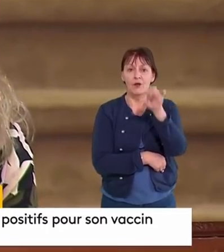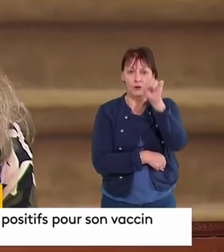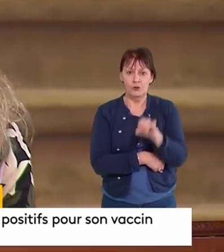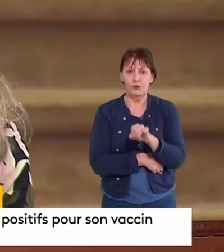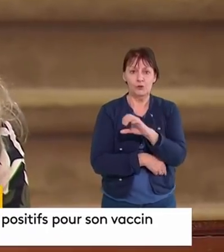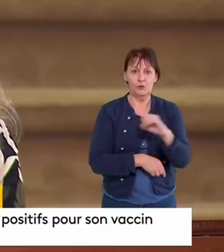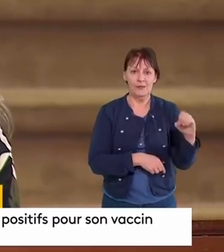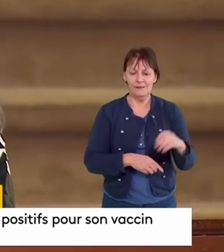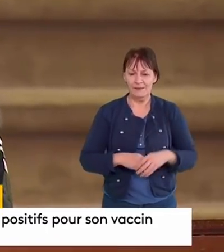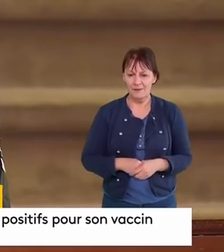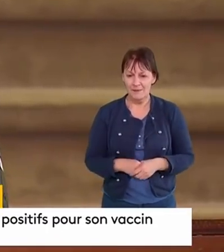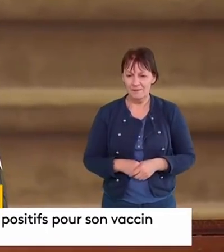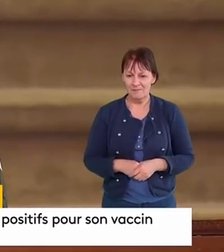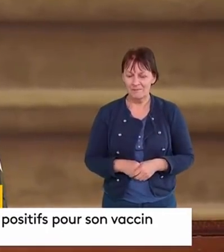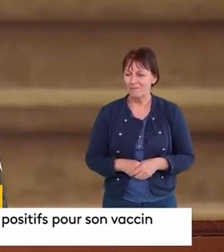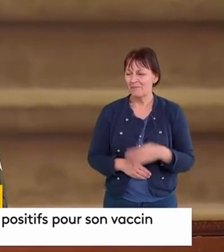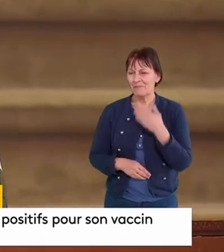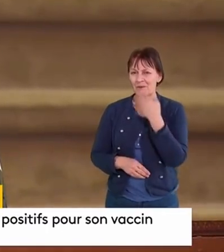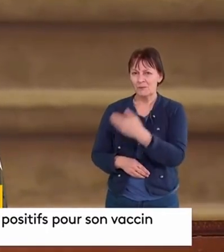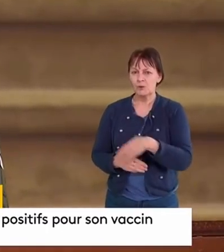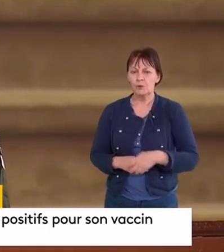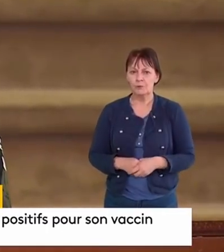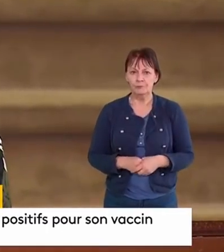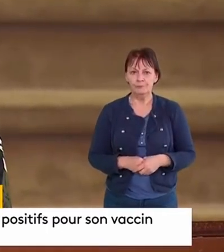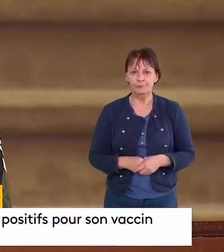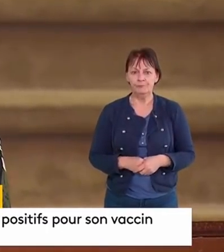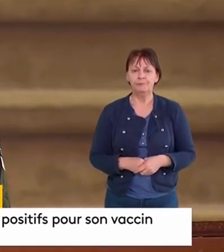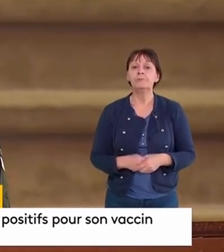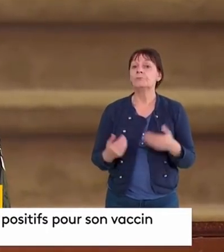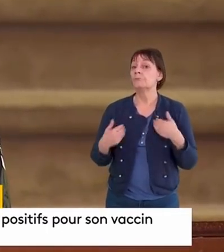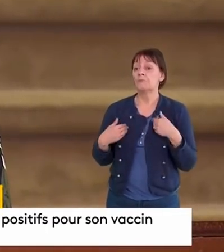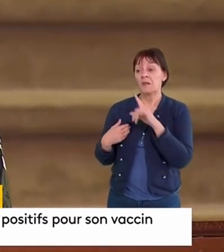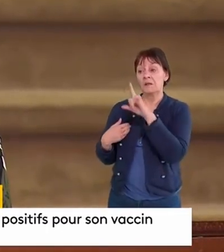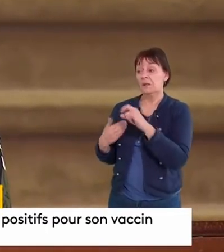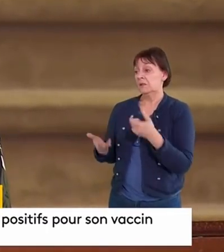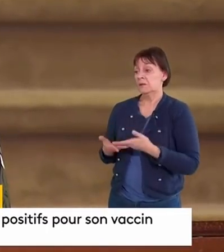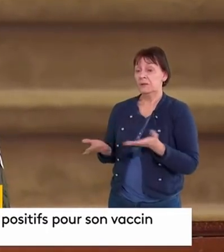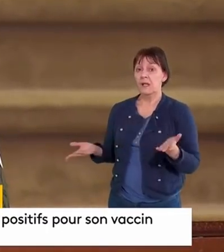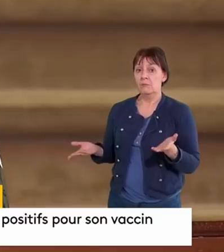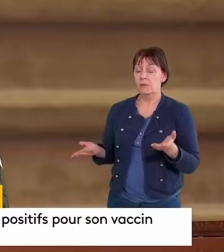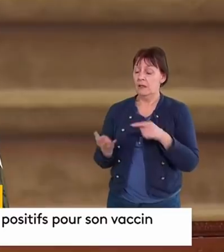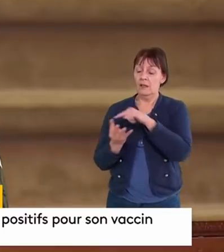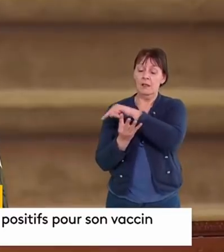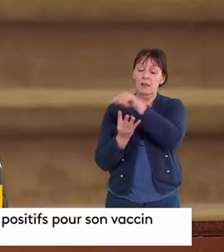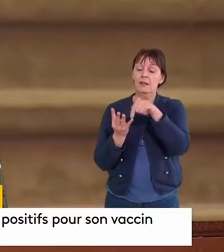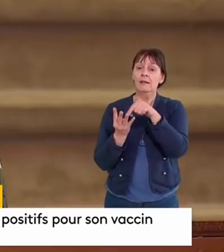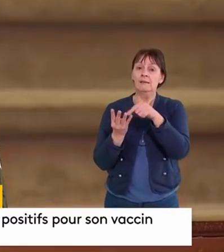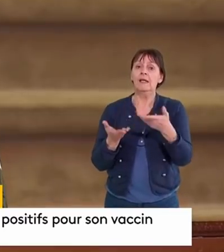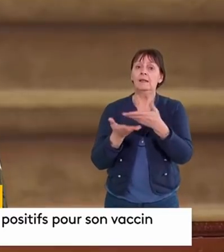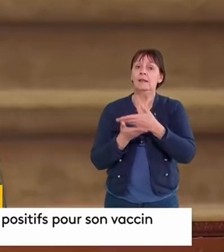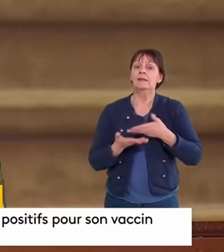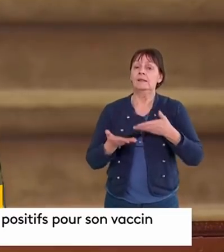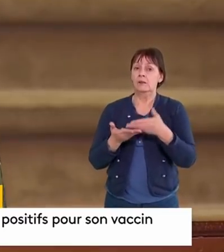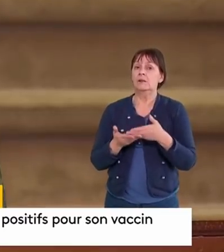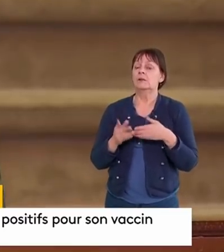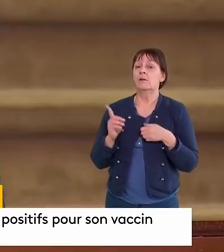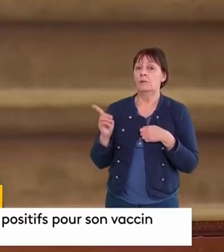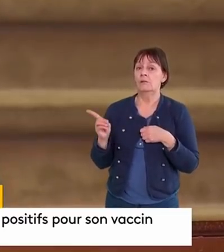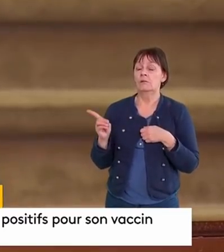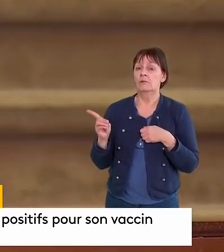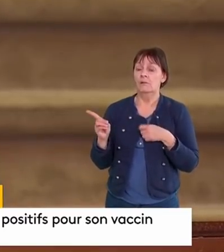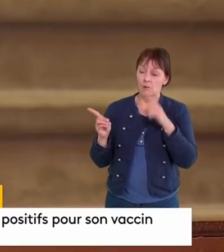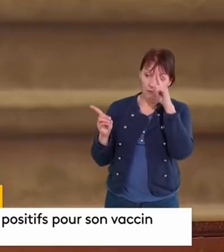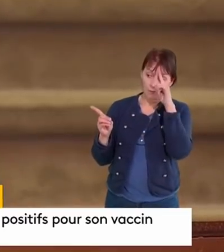à vous, Manon. Oui, bonjour Monsieur Roussel. Bonjour. Ma question, tout simplement, lequel de ces quatre scénarios est pour